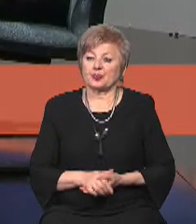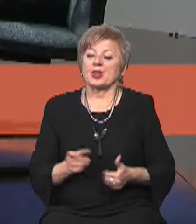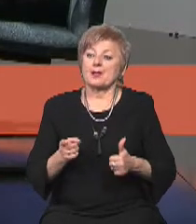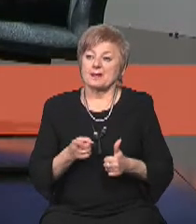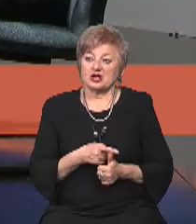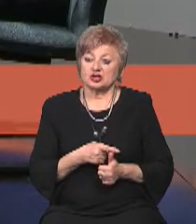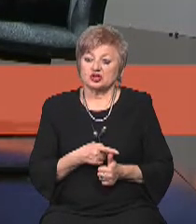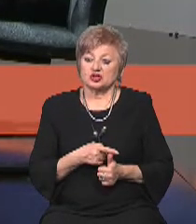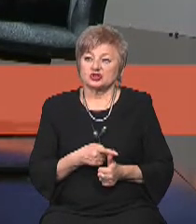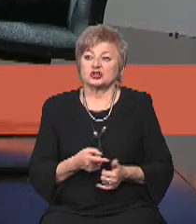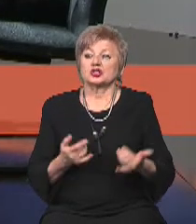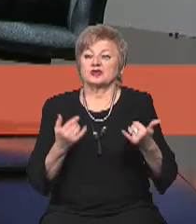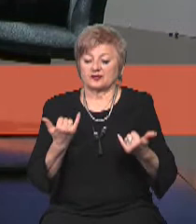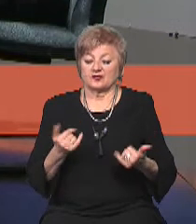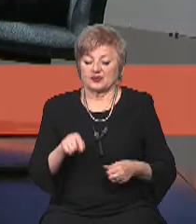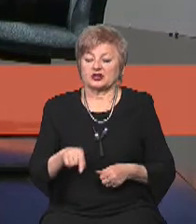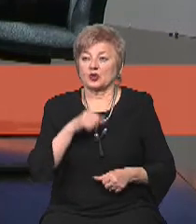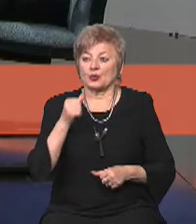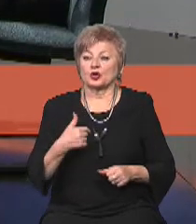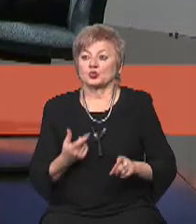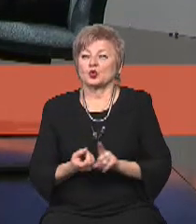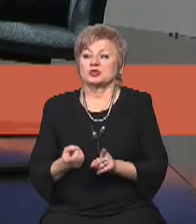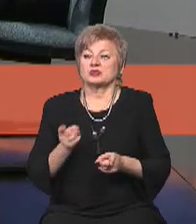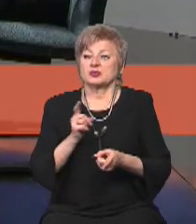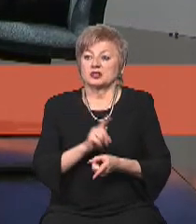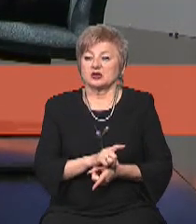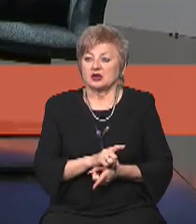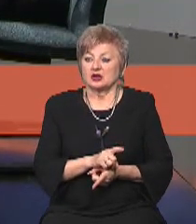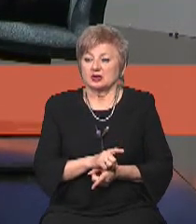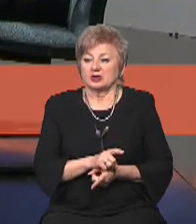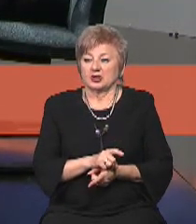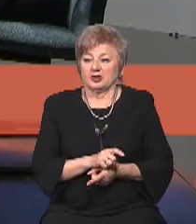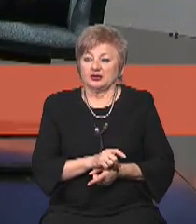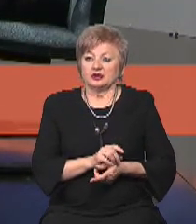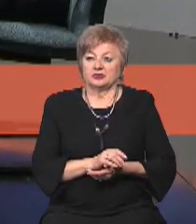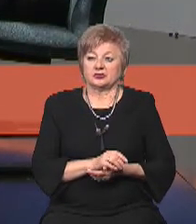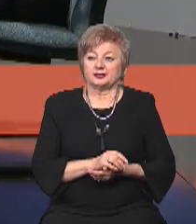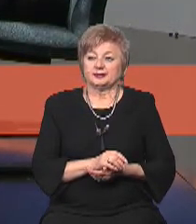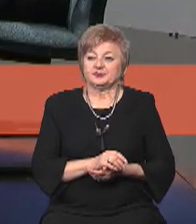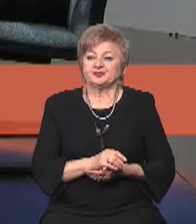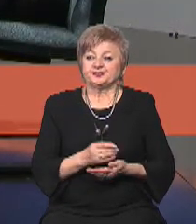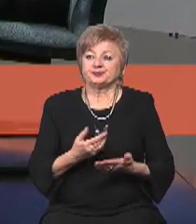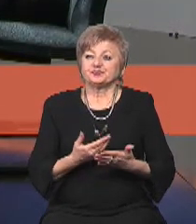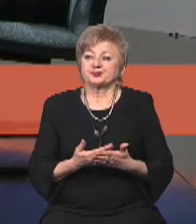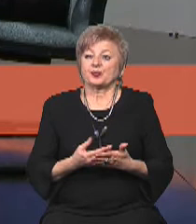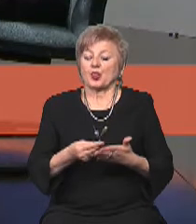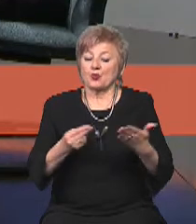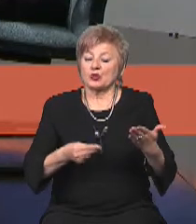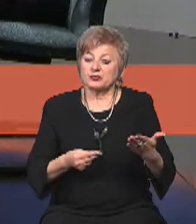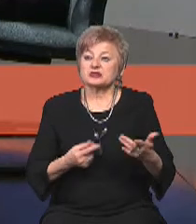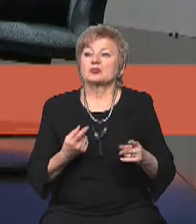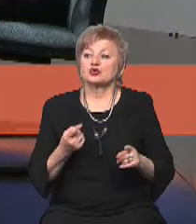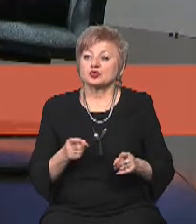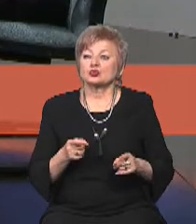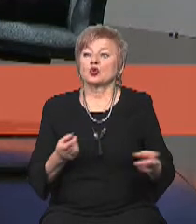Перше, ми цьогоріч змінили кількість підписантів під проєктом, тому що окрім того,